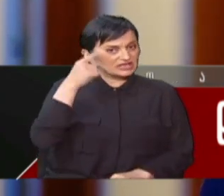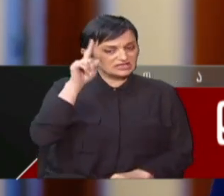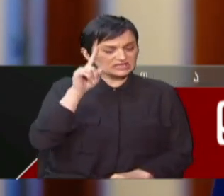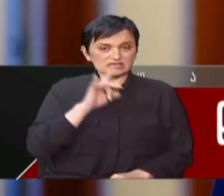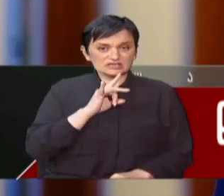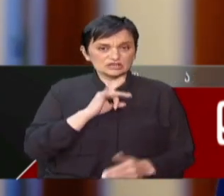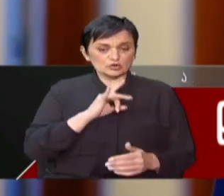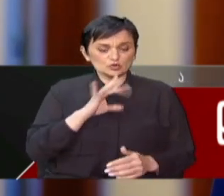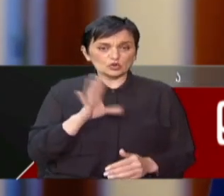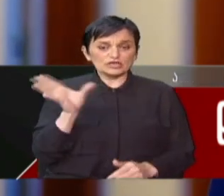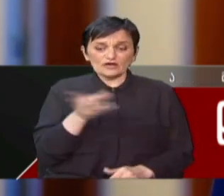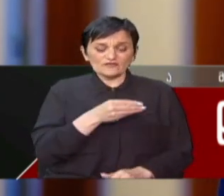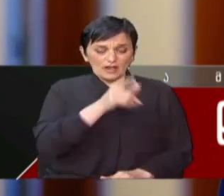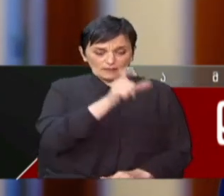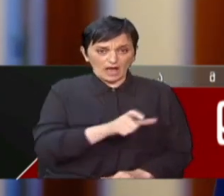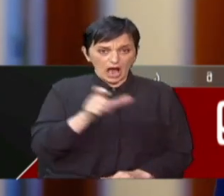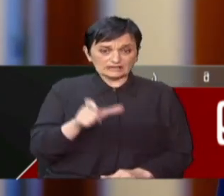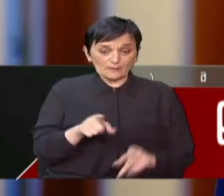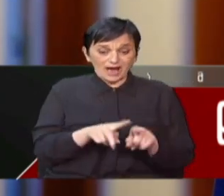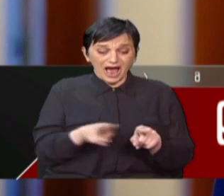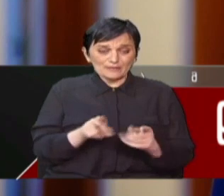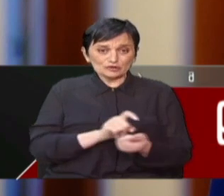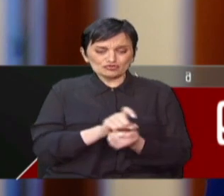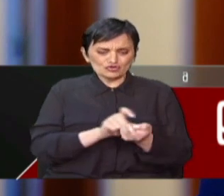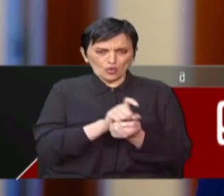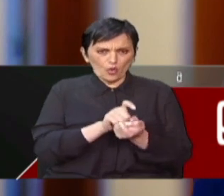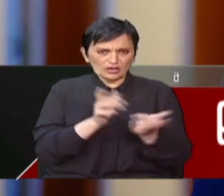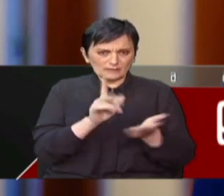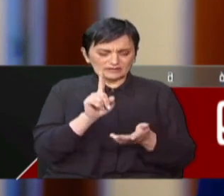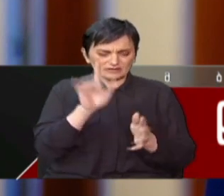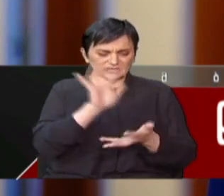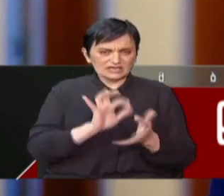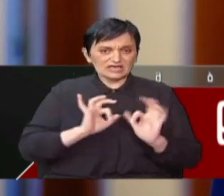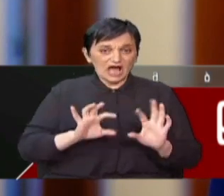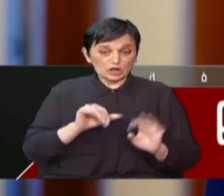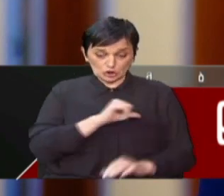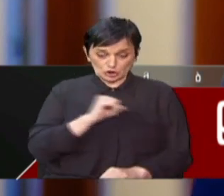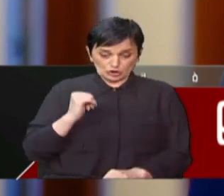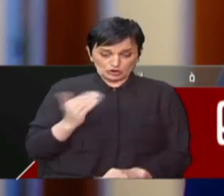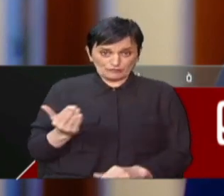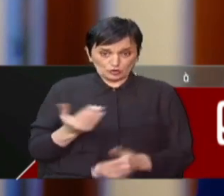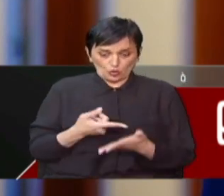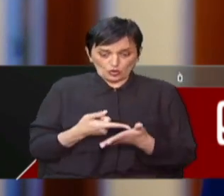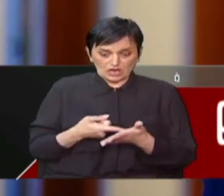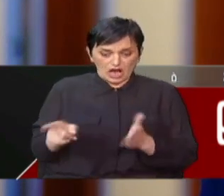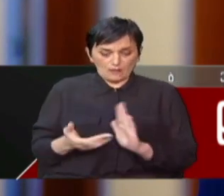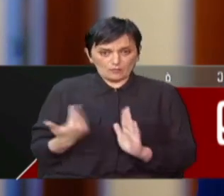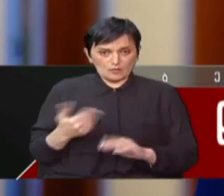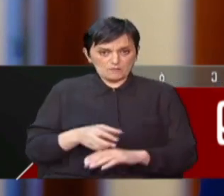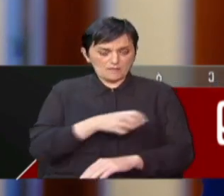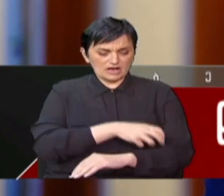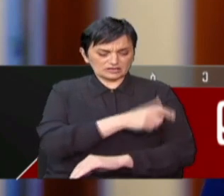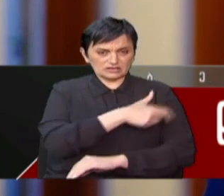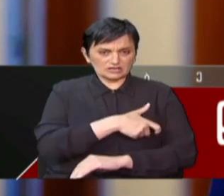იქნება. ყველა ადამიანი ამგვარი ჭორებით და ამგვარი განცხადებებით თავად გამორიცხავს პარტიის წევრობას